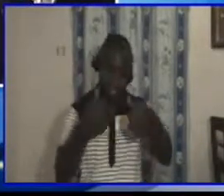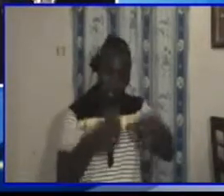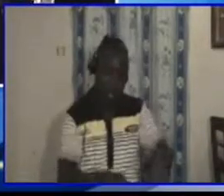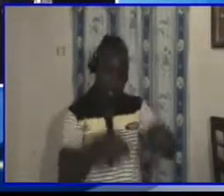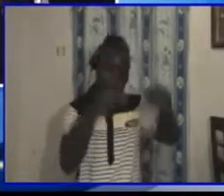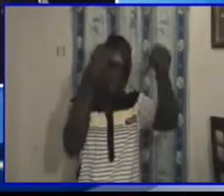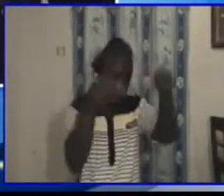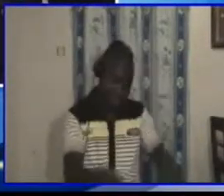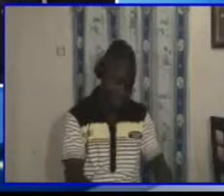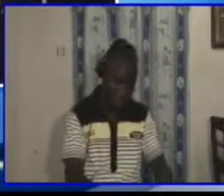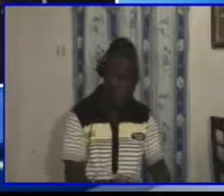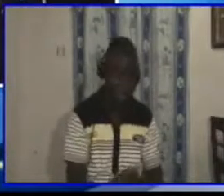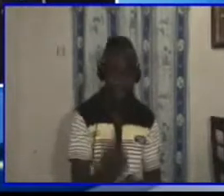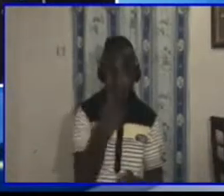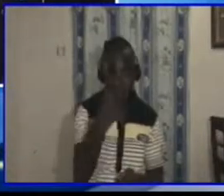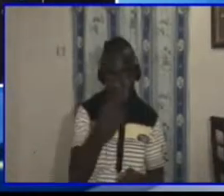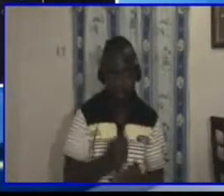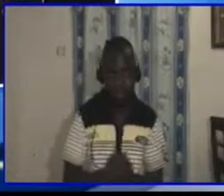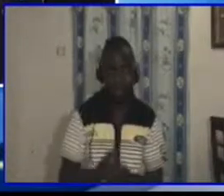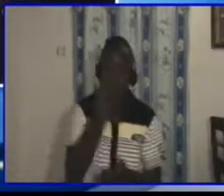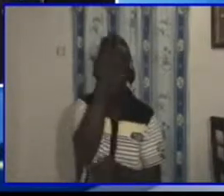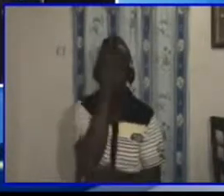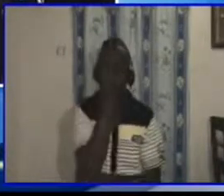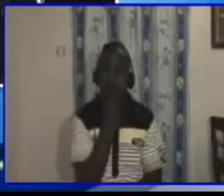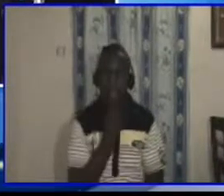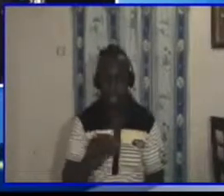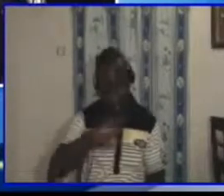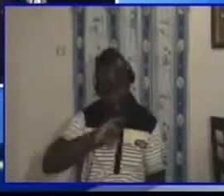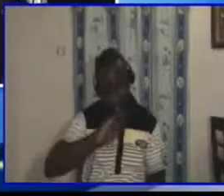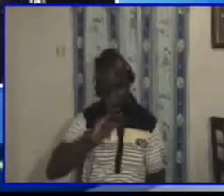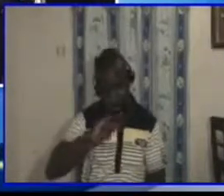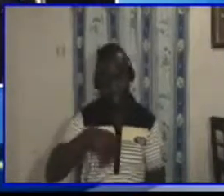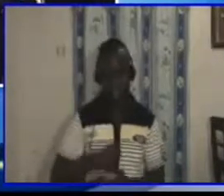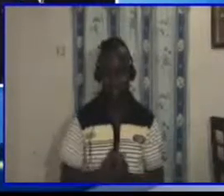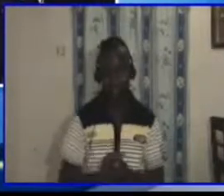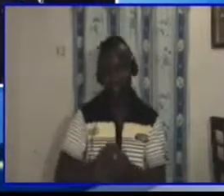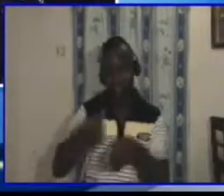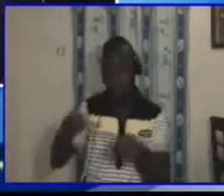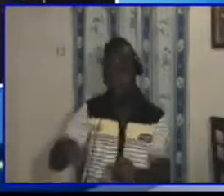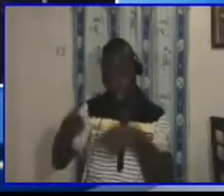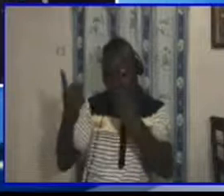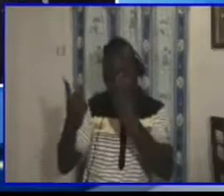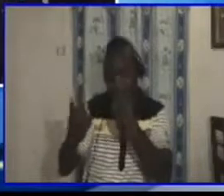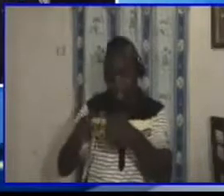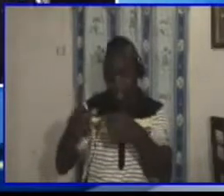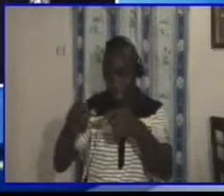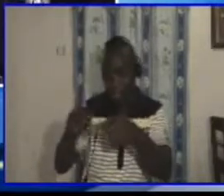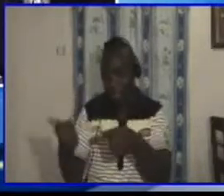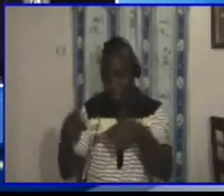due saranno nel campo 1 sarà preso